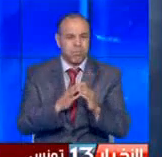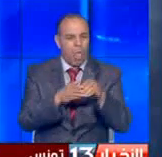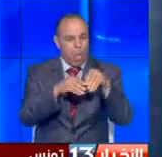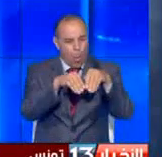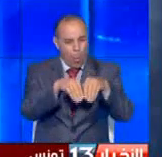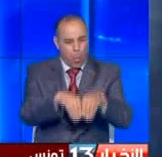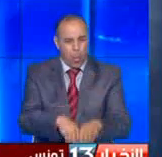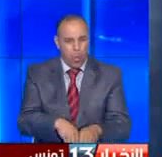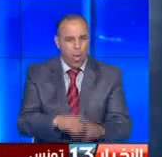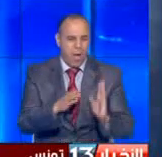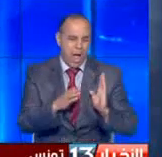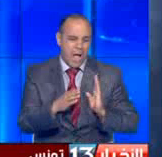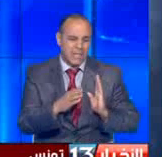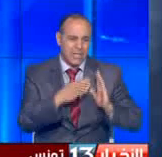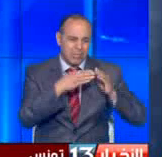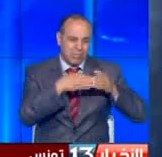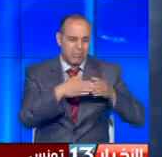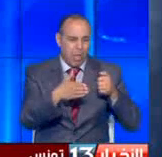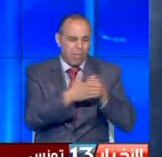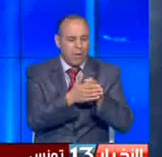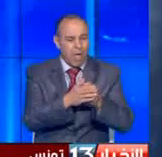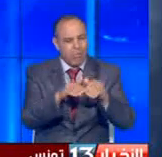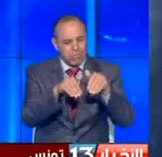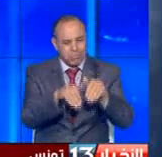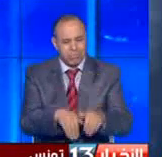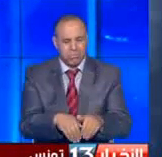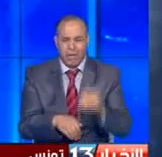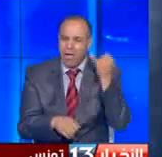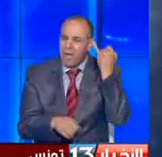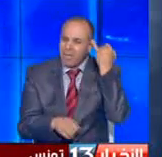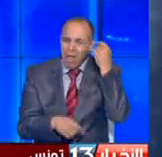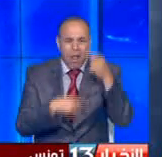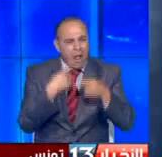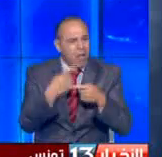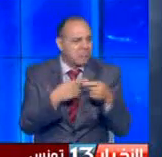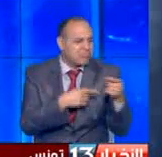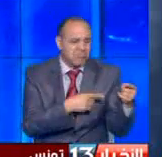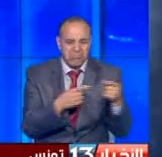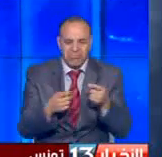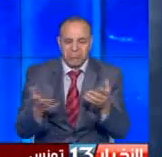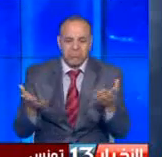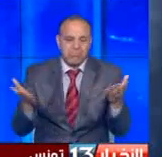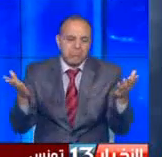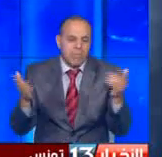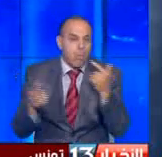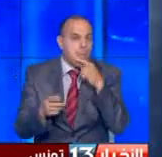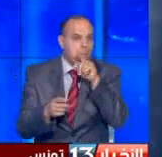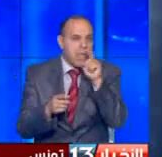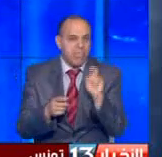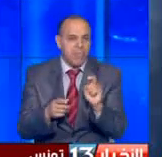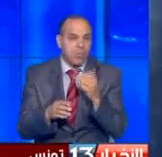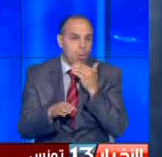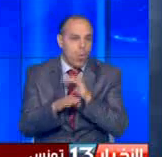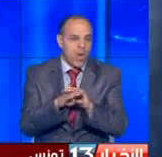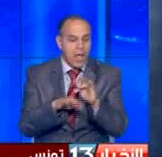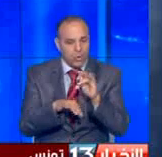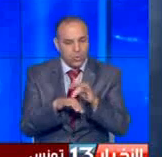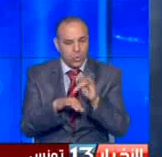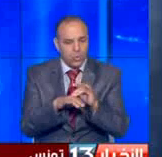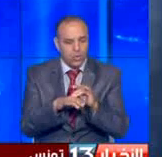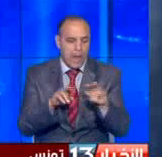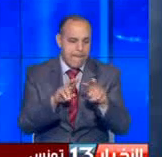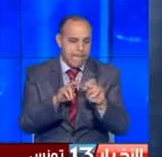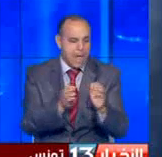اثر استدامه بحيره عسكريه بروايه مختلفه مبنيه على استنتاجات و تخمينه من شانها التاثير على سير